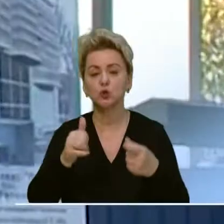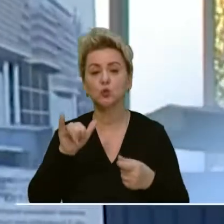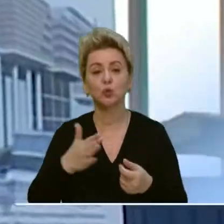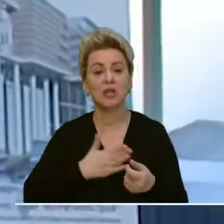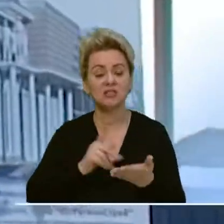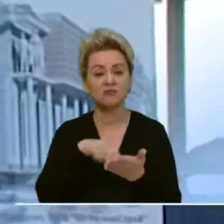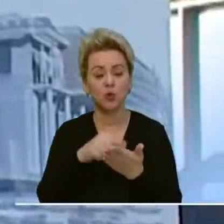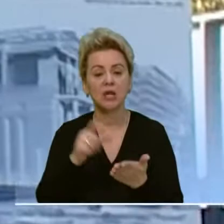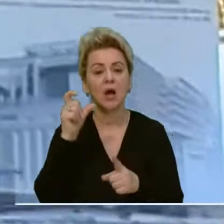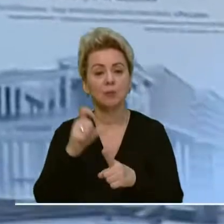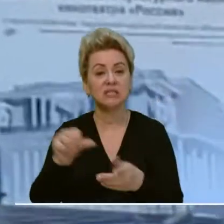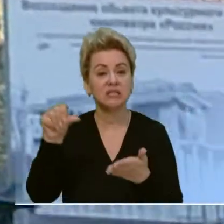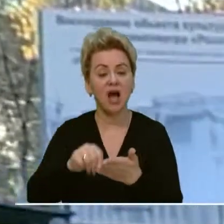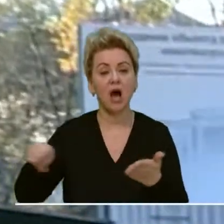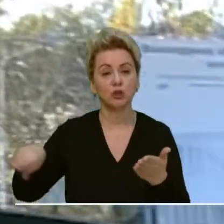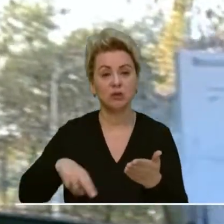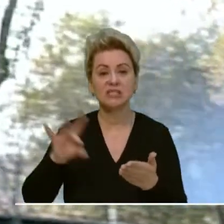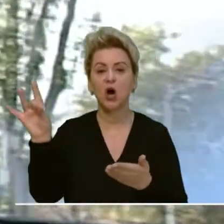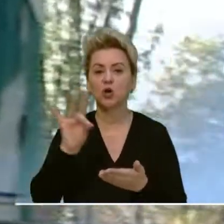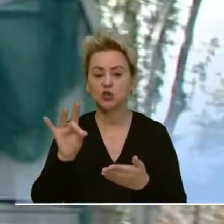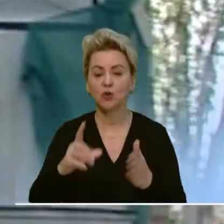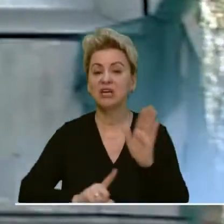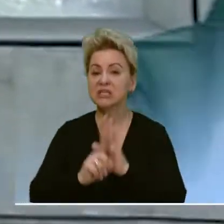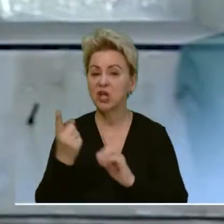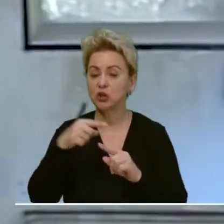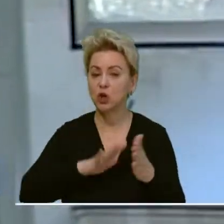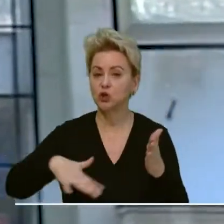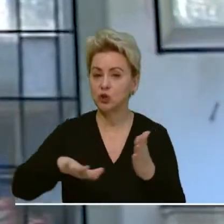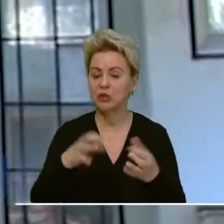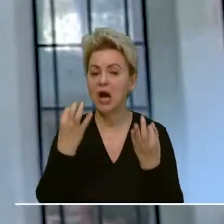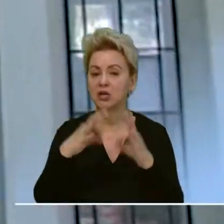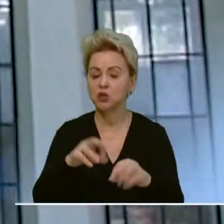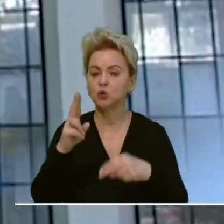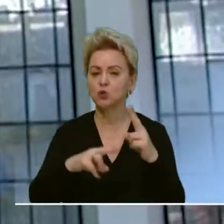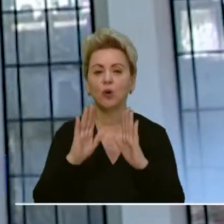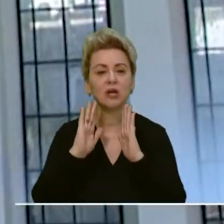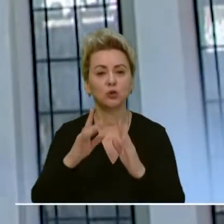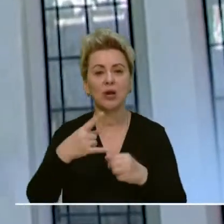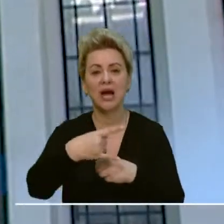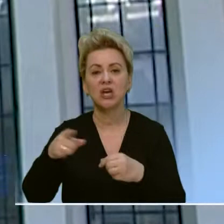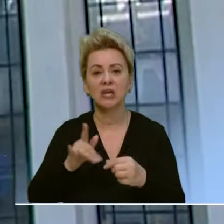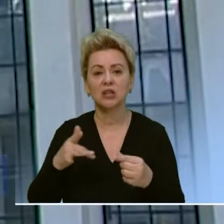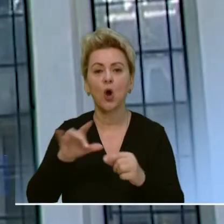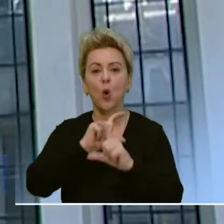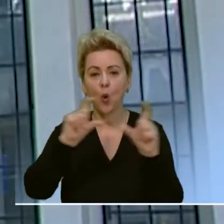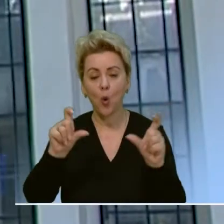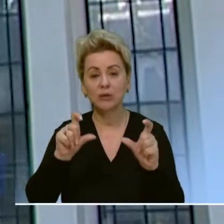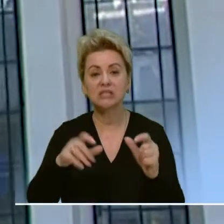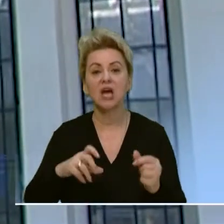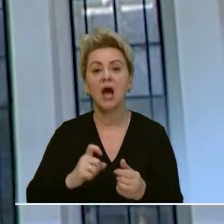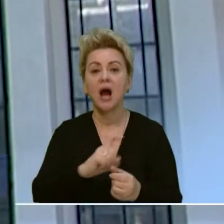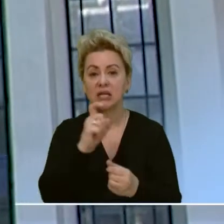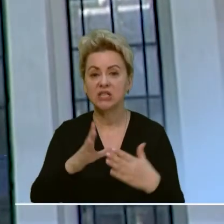городе. По словам представителей администрации Южной столицы, изначально на этой территории разрешалось строить только киноконцертные комплексы. Но